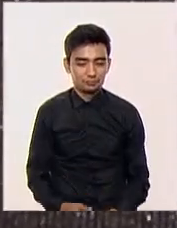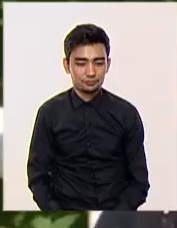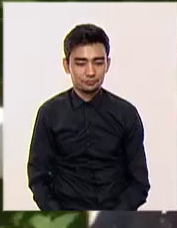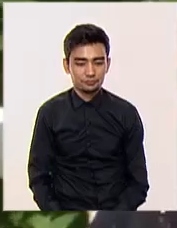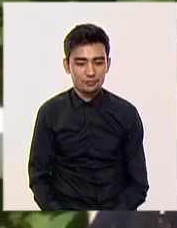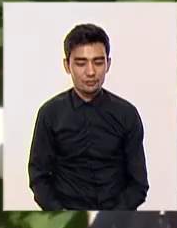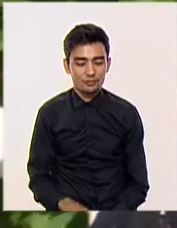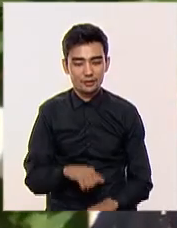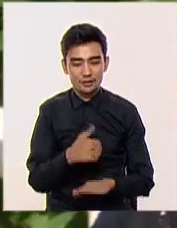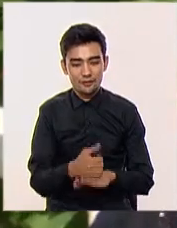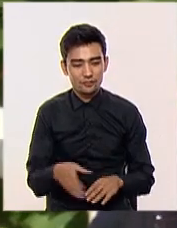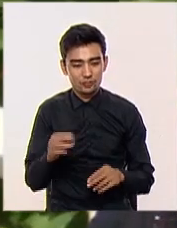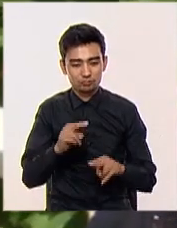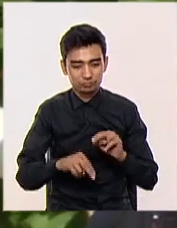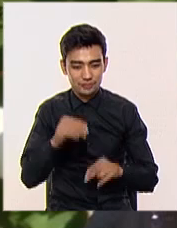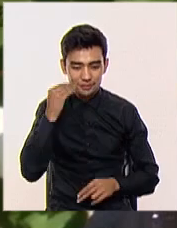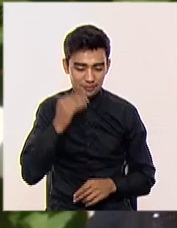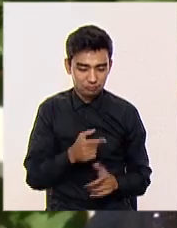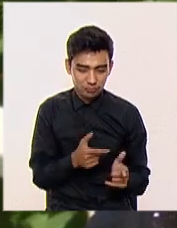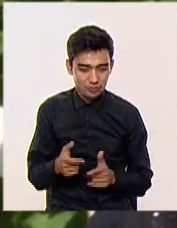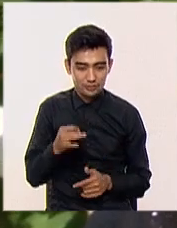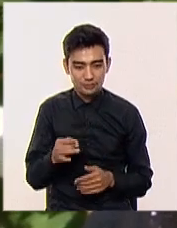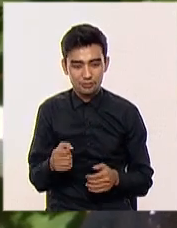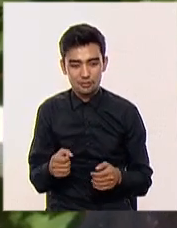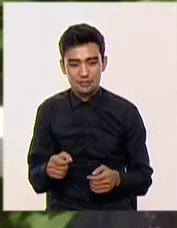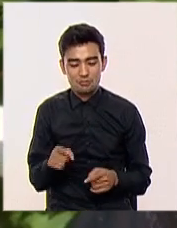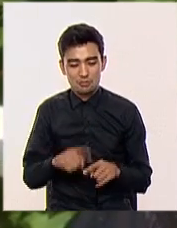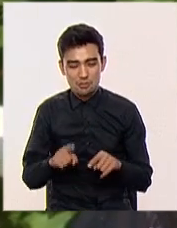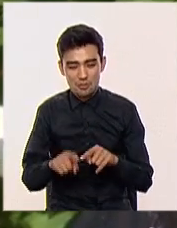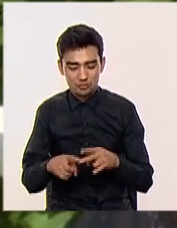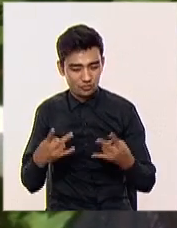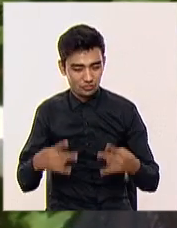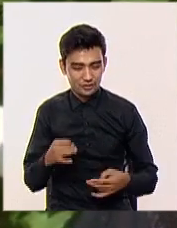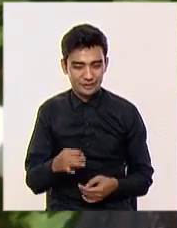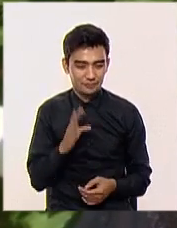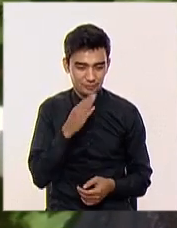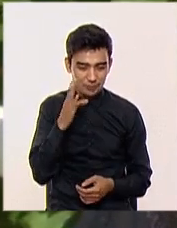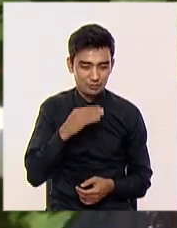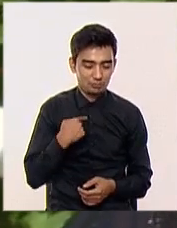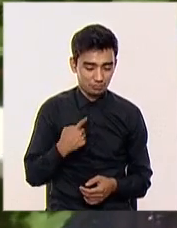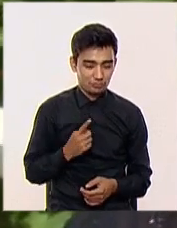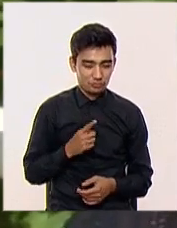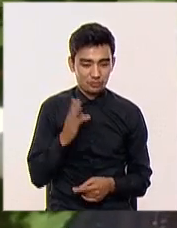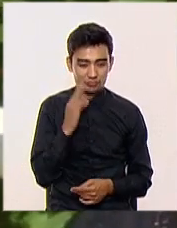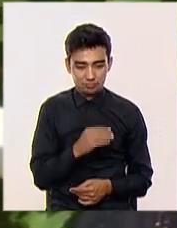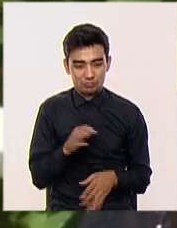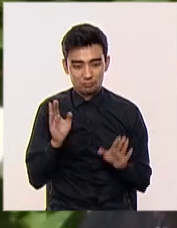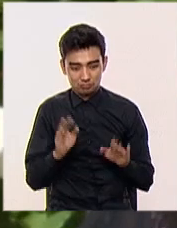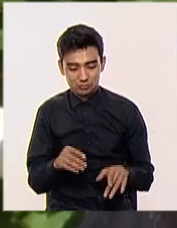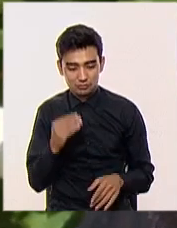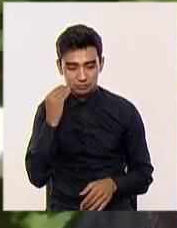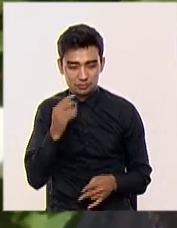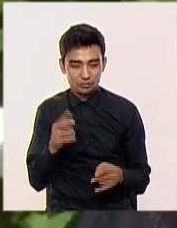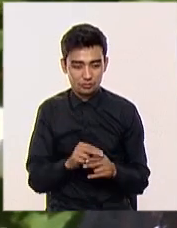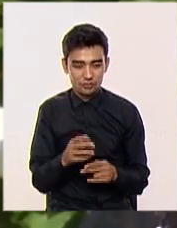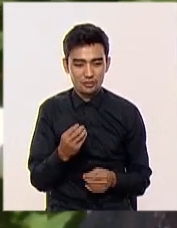Главное, чтобы все это было построено качественно, чтобы не торопили. Вот поэтому, говорю, мы, родители, настроены, что подождем. Погода,